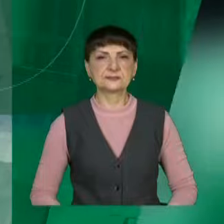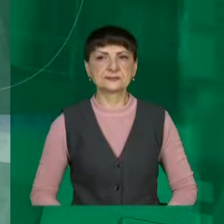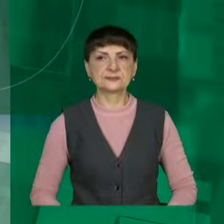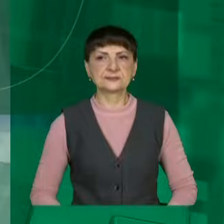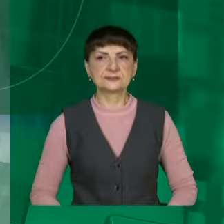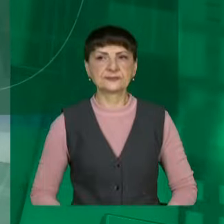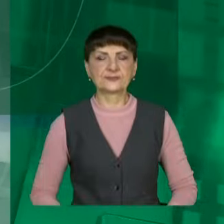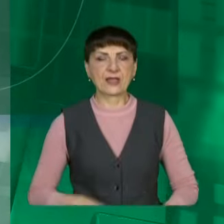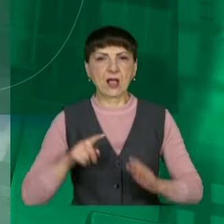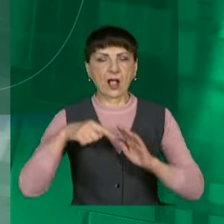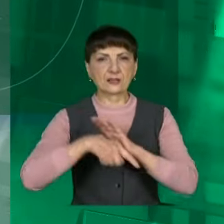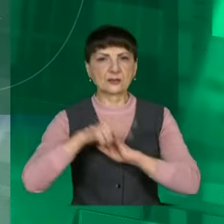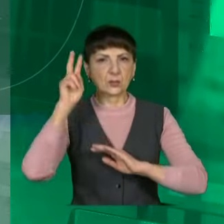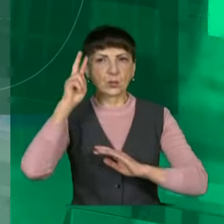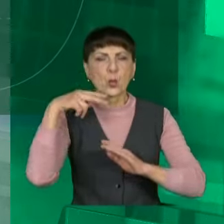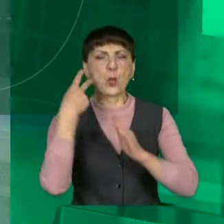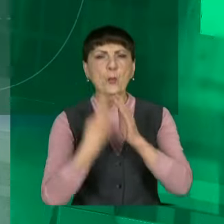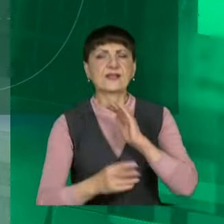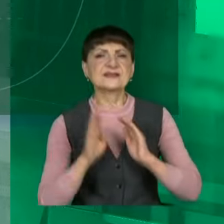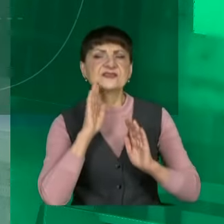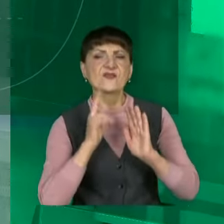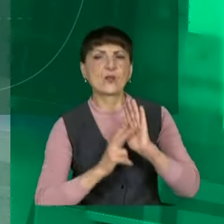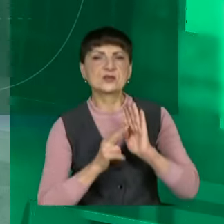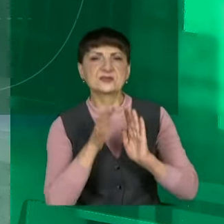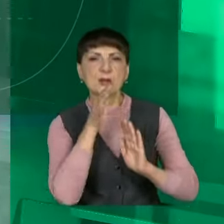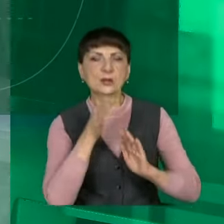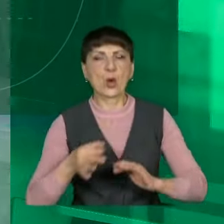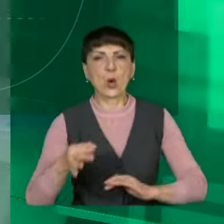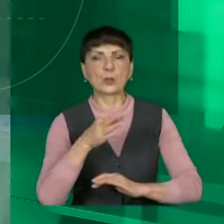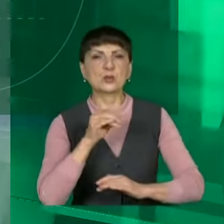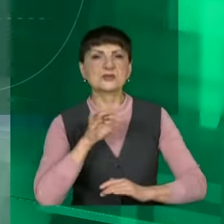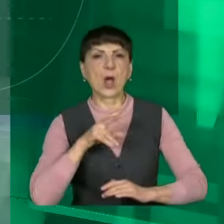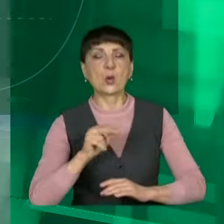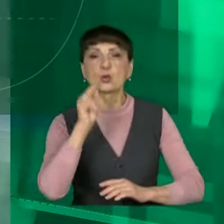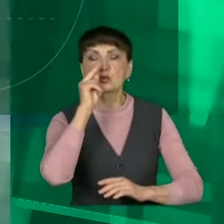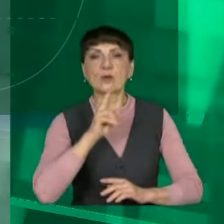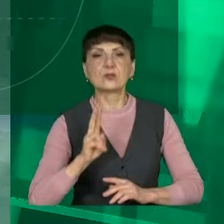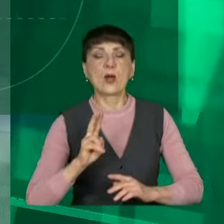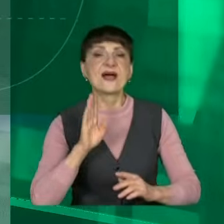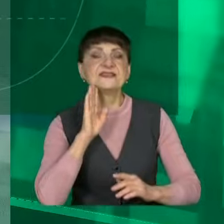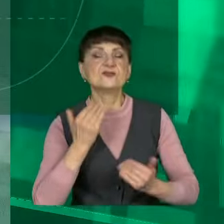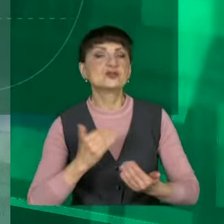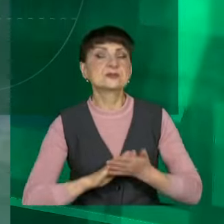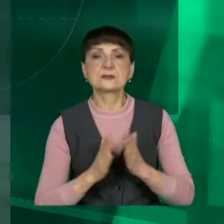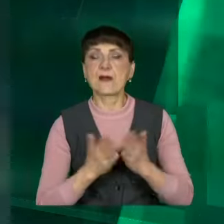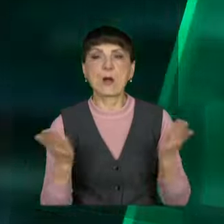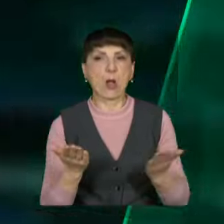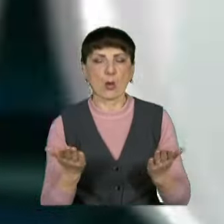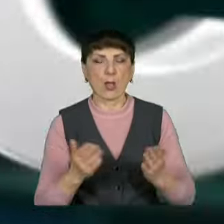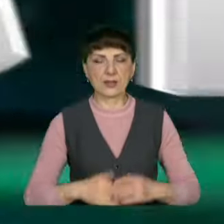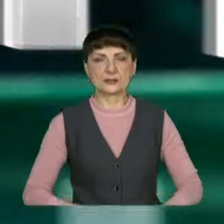В канализационный люк упала 8-летняя девочка в области Улытау. Чья вина и в каком состоянии находится ребенок?